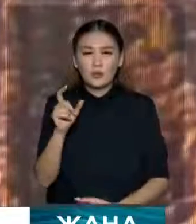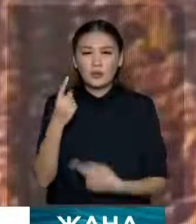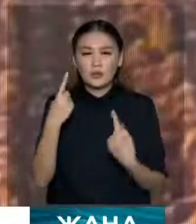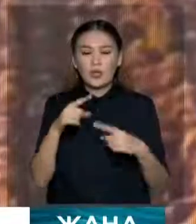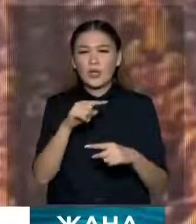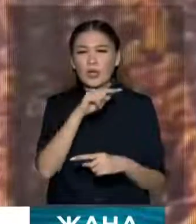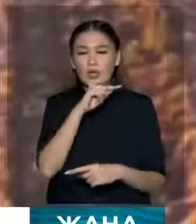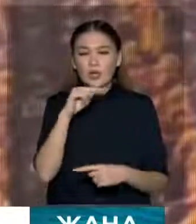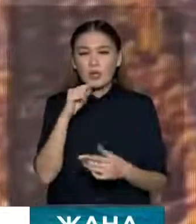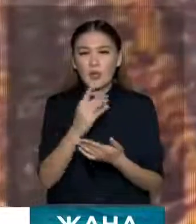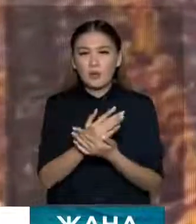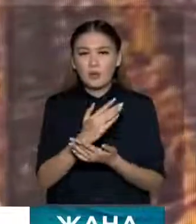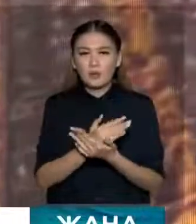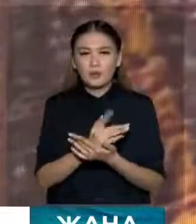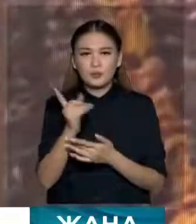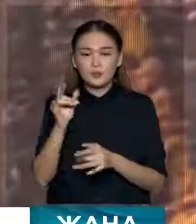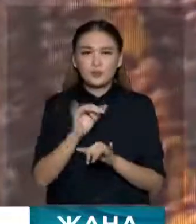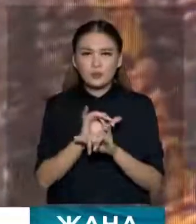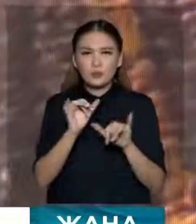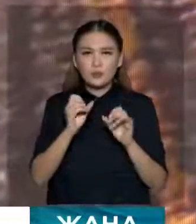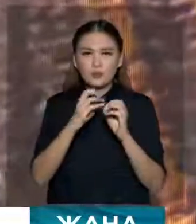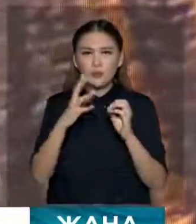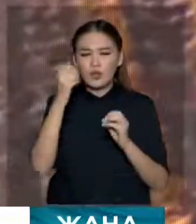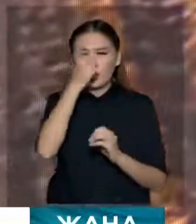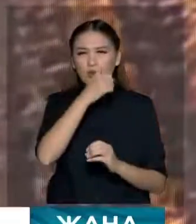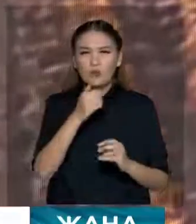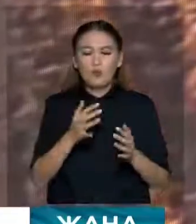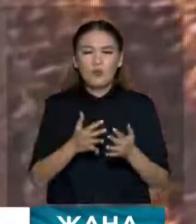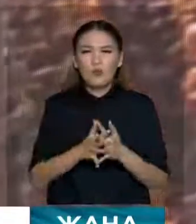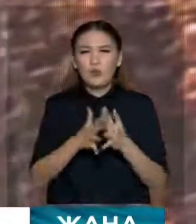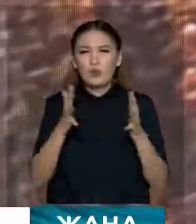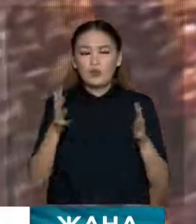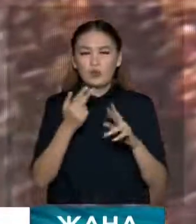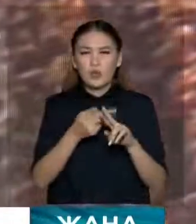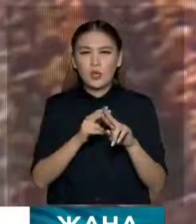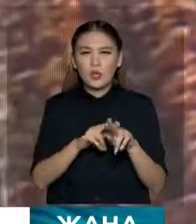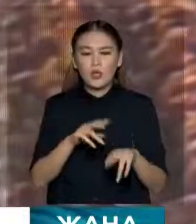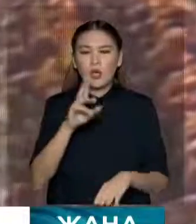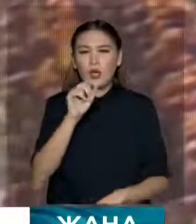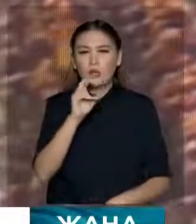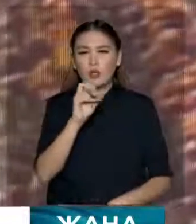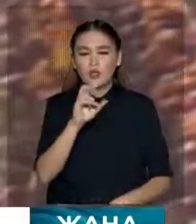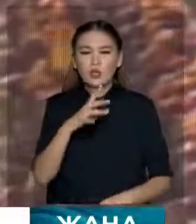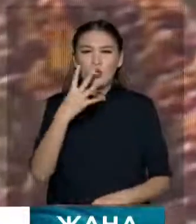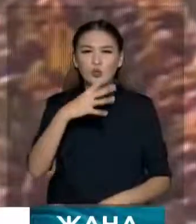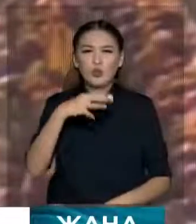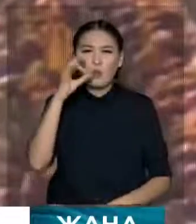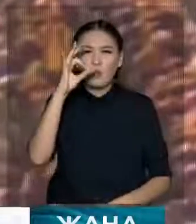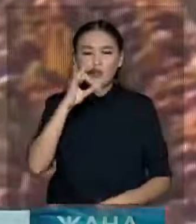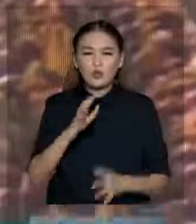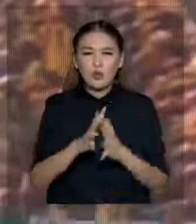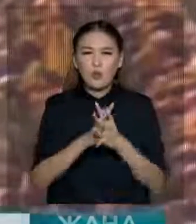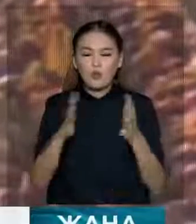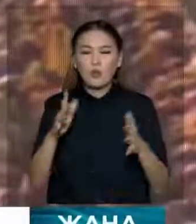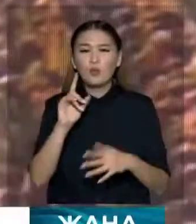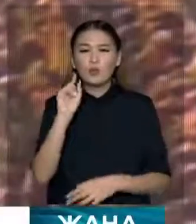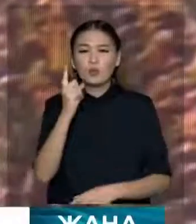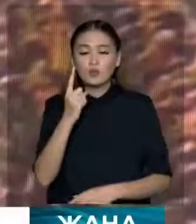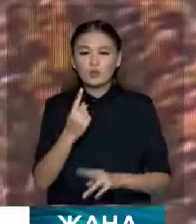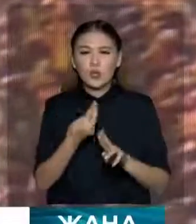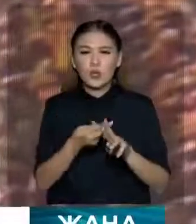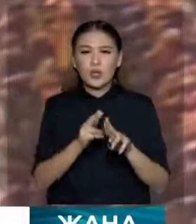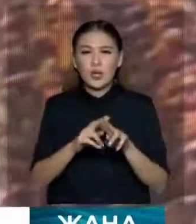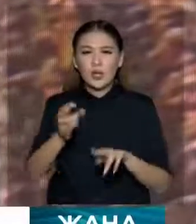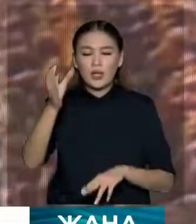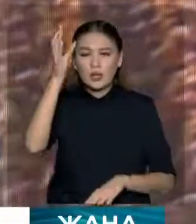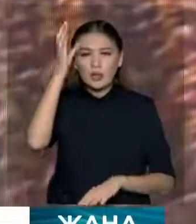мысалы, Ресейде 30%-ға көбейген 15 жылдың ішінде. Австралия мен Канадада 40%-ға дейін көбейді. Неге? Өйткені